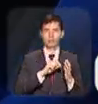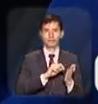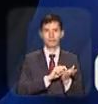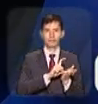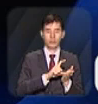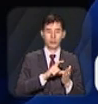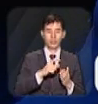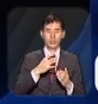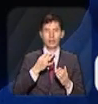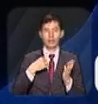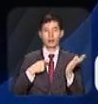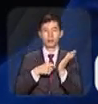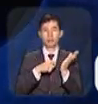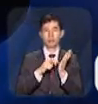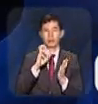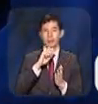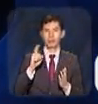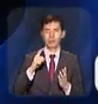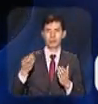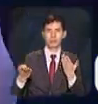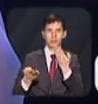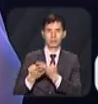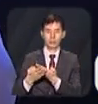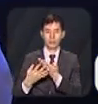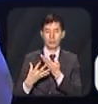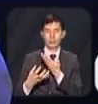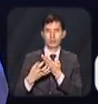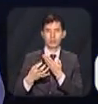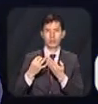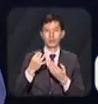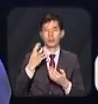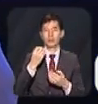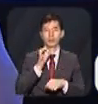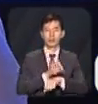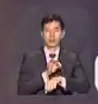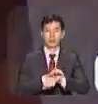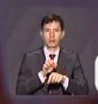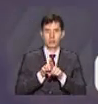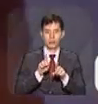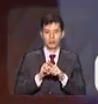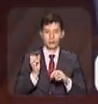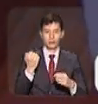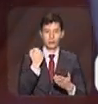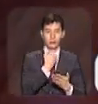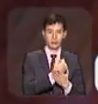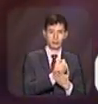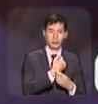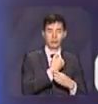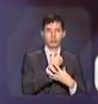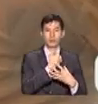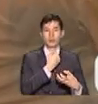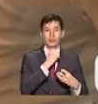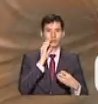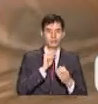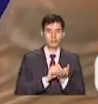Обратная беспроводная зарядка без шнура распространяется и на часы Galaxy Watch Active, а также и на